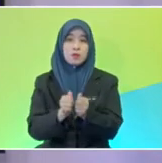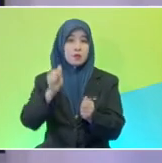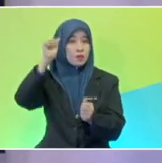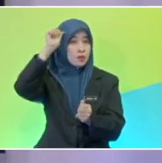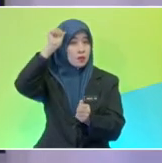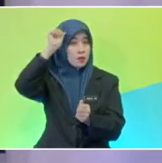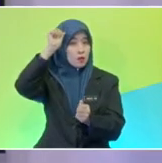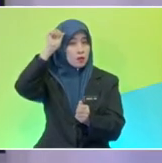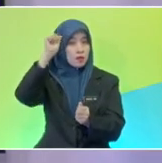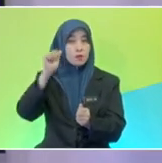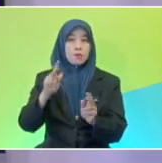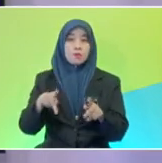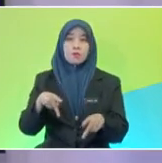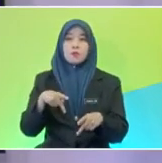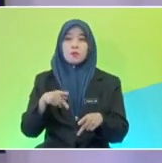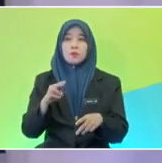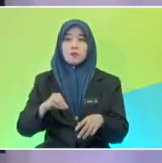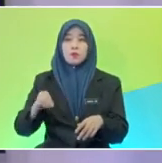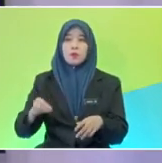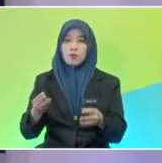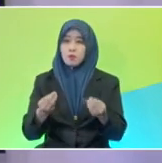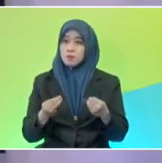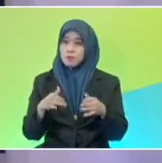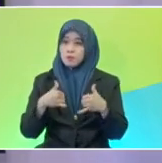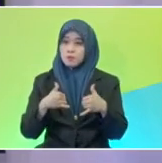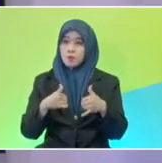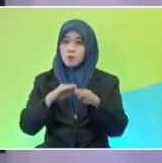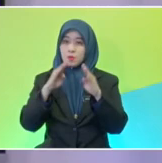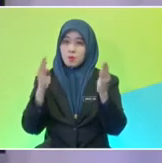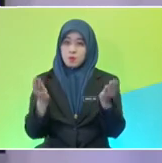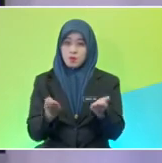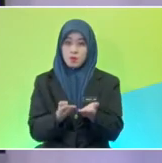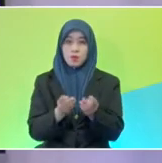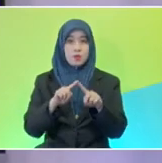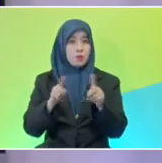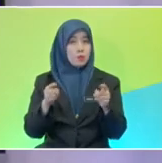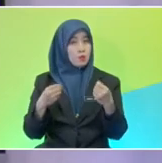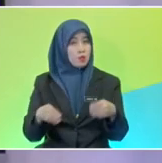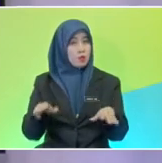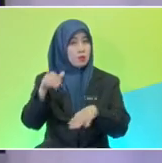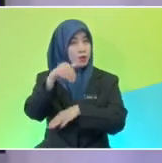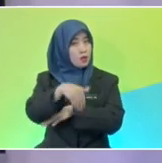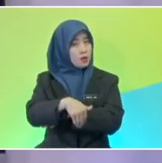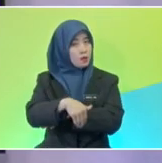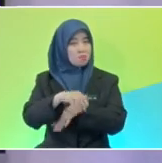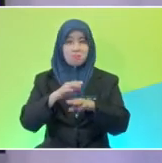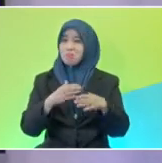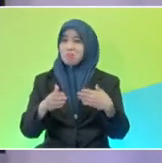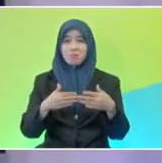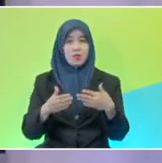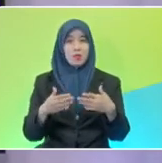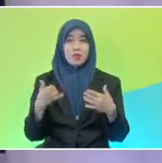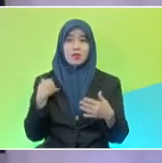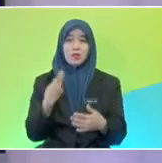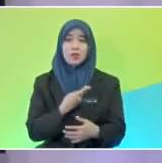Ha, saya pasti murid-murid pun nak main bola sama-sama kan? Tapi itulah nak buat macam mana kan? Dah malam. Tak apa, tak apa, tak apa. Ha, kita sekarang